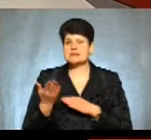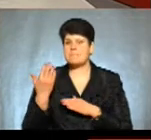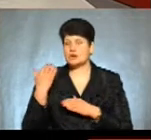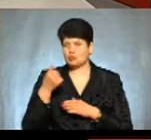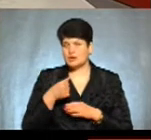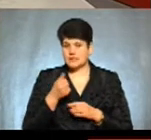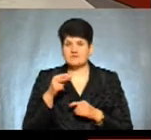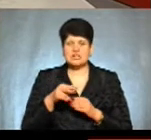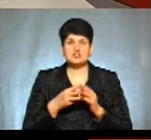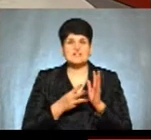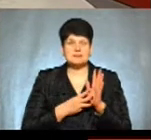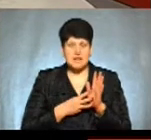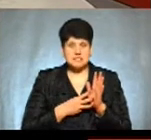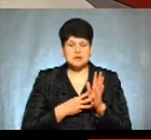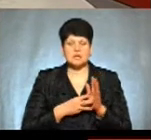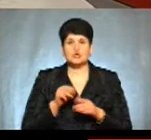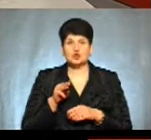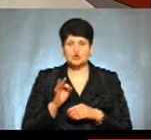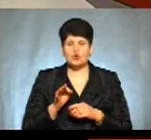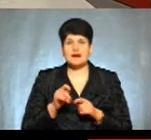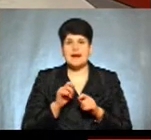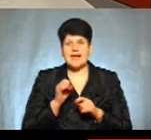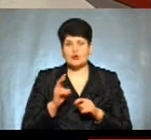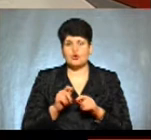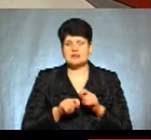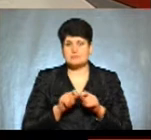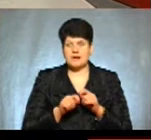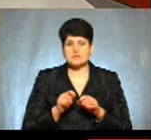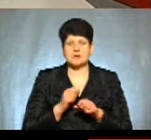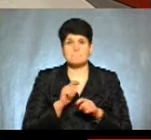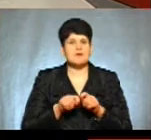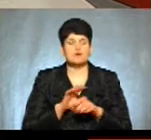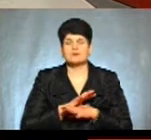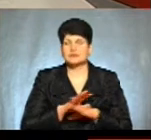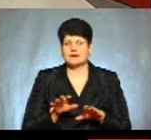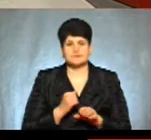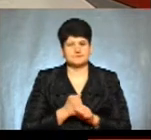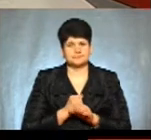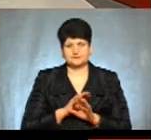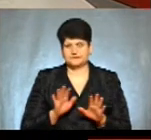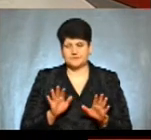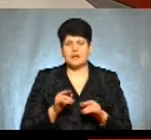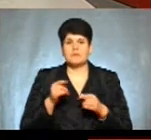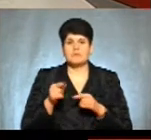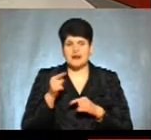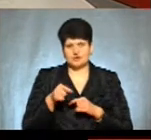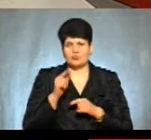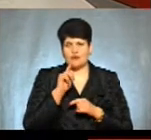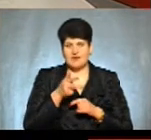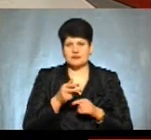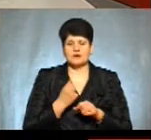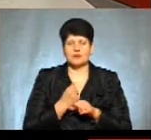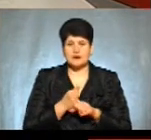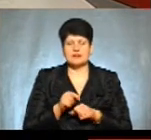минулий рік, 2018, то, власне, екоінспекція в минулому році перевірок не проводила. Тільки в першому кварталі вона вже